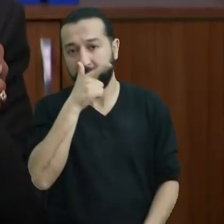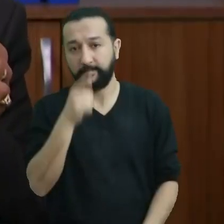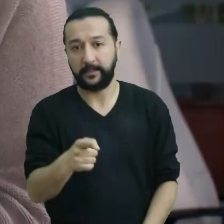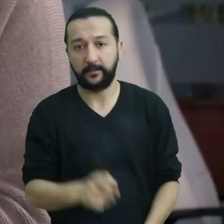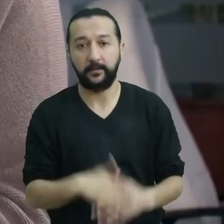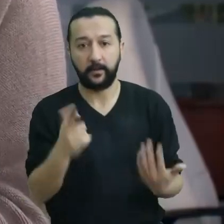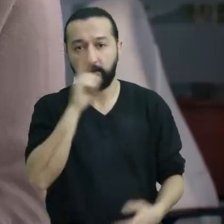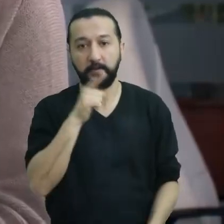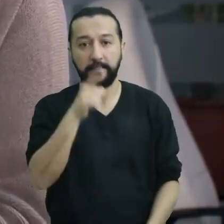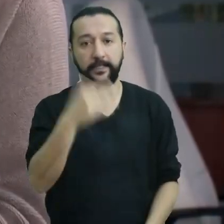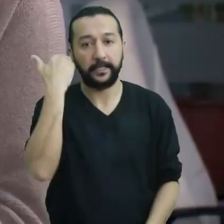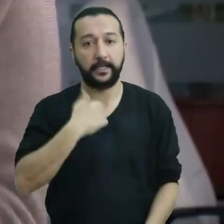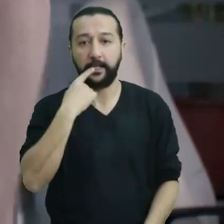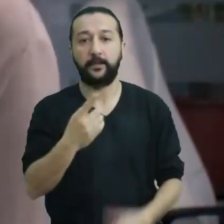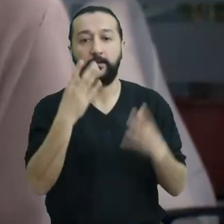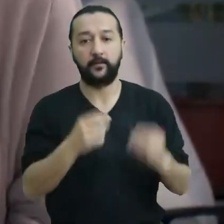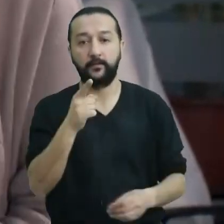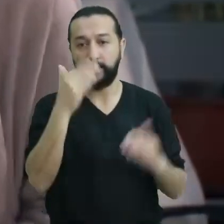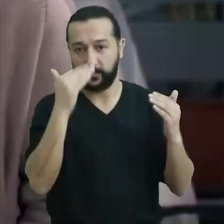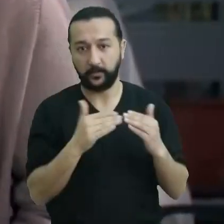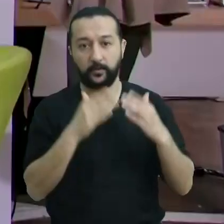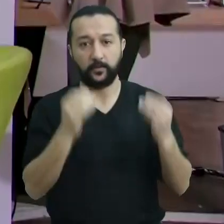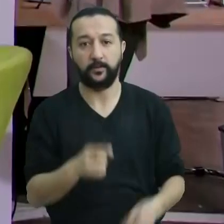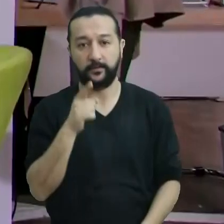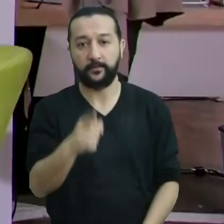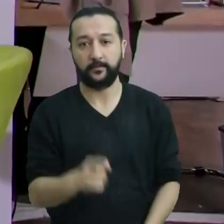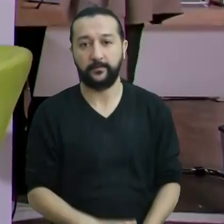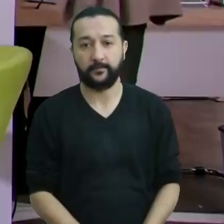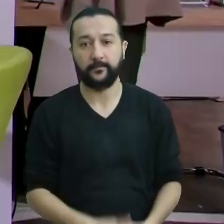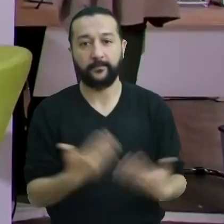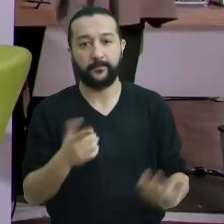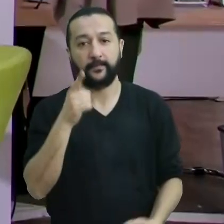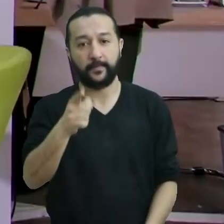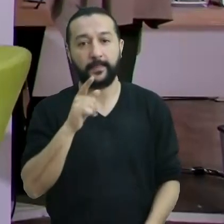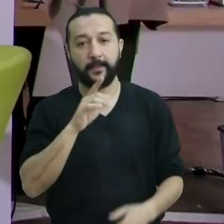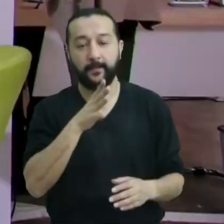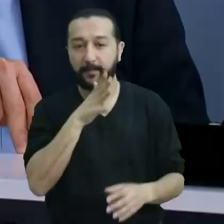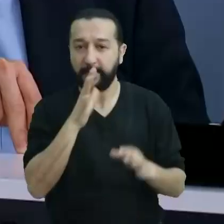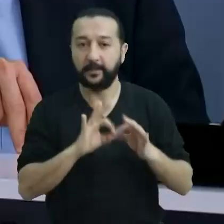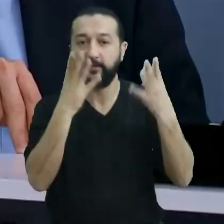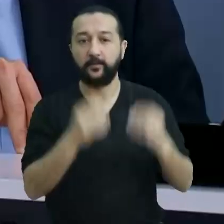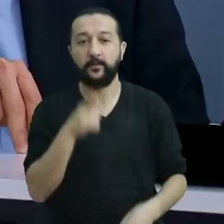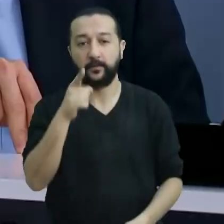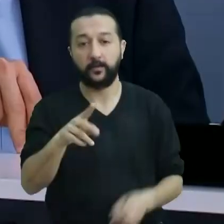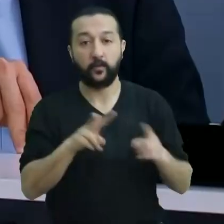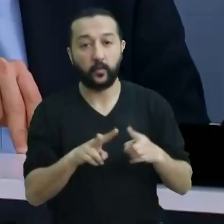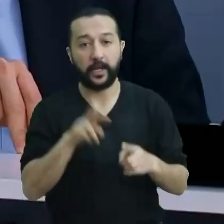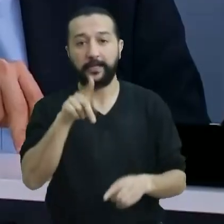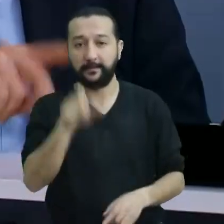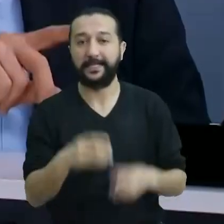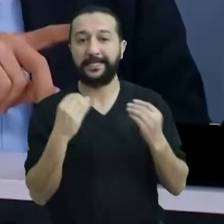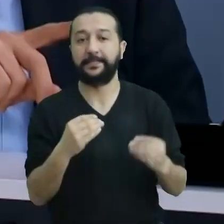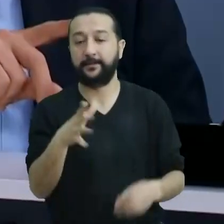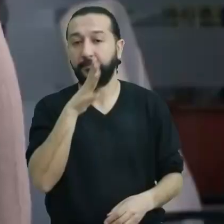perşembe. O yüzden yalan söylemiş oluyorsunuz. Bu size de uyuyor. Aa, bilmeceyi çözdünüz. Yani Nurhan kadar